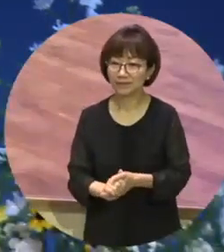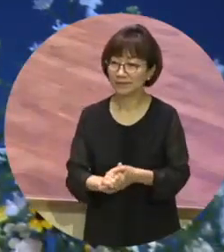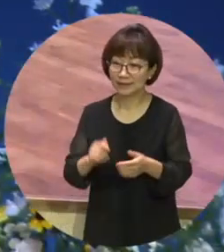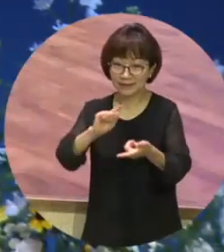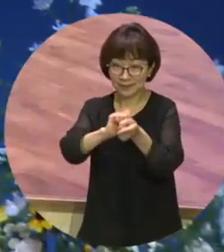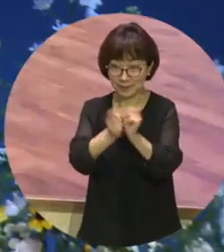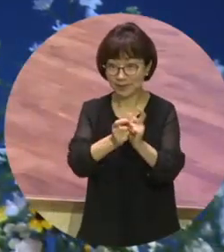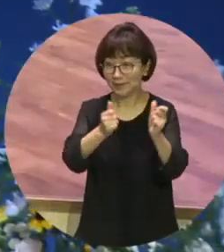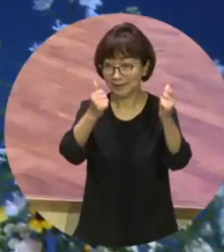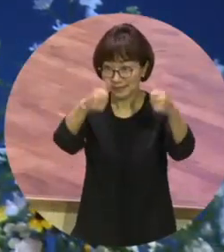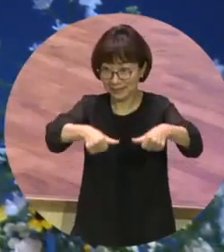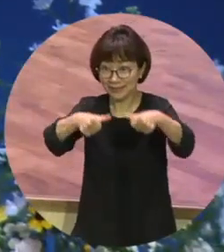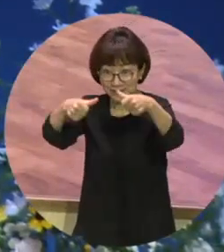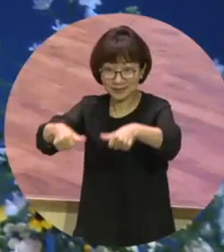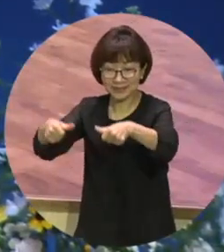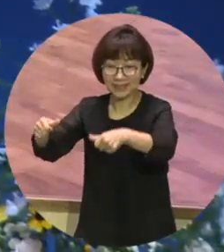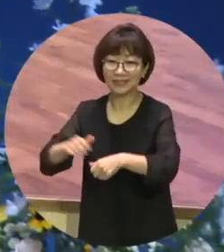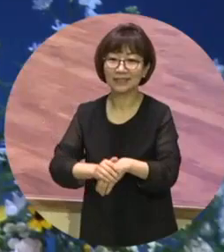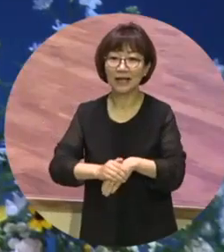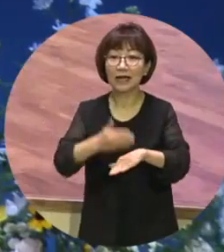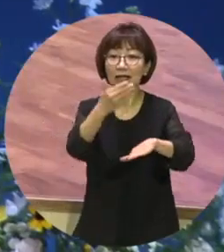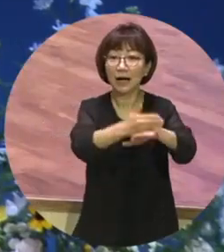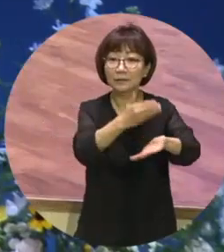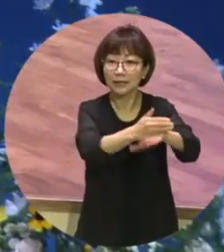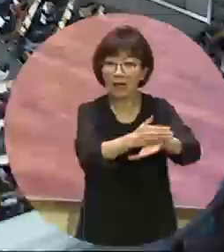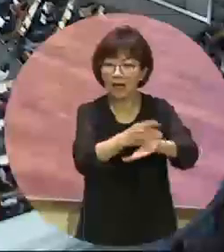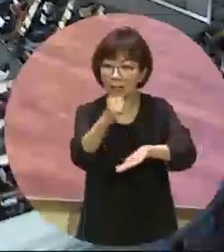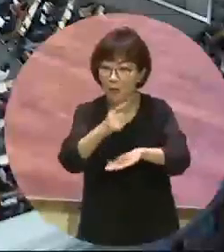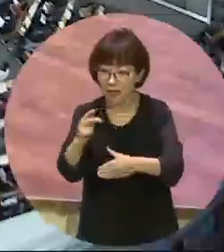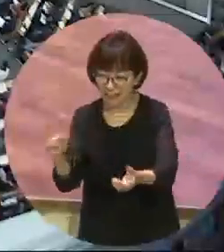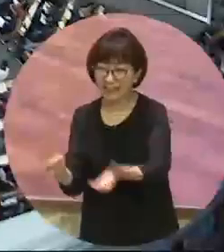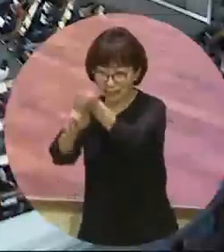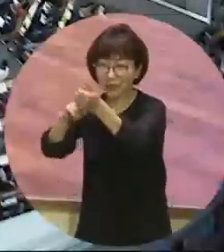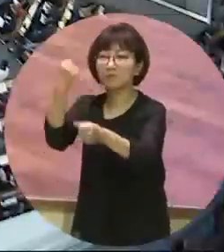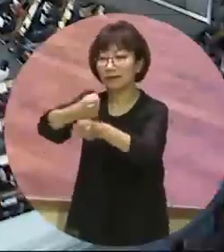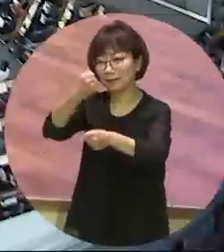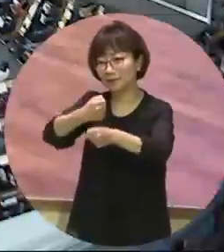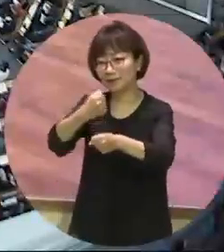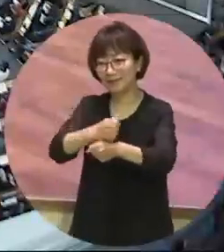같이 서로 인사합시다. 감사는 기적을 낳습니다.